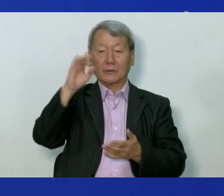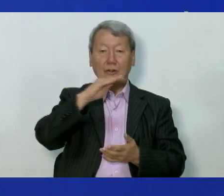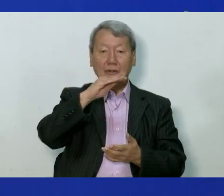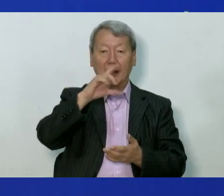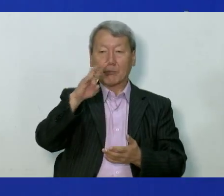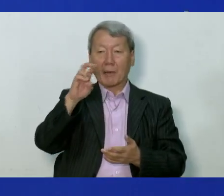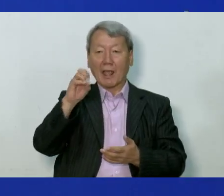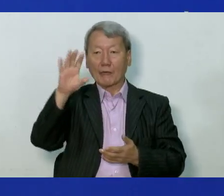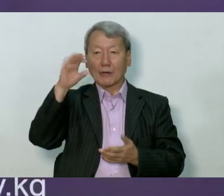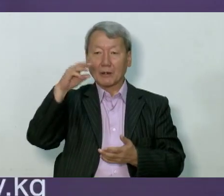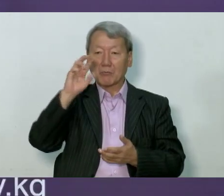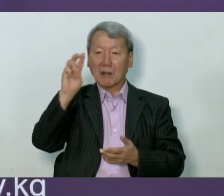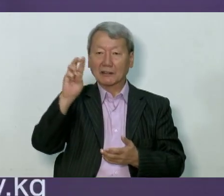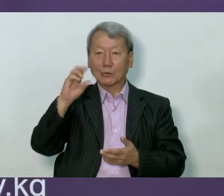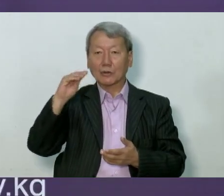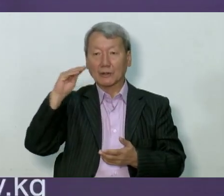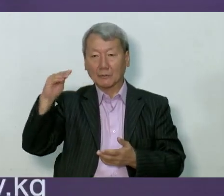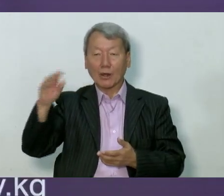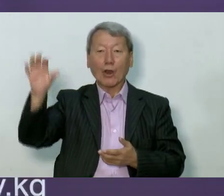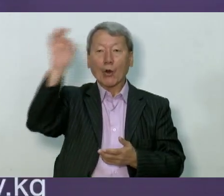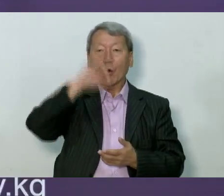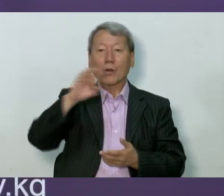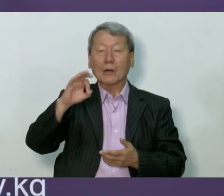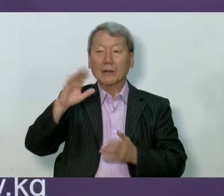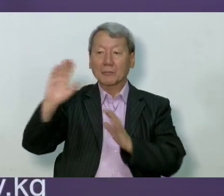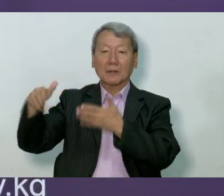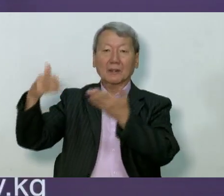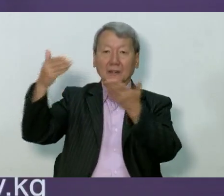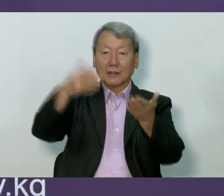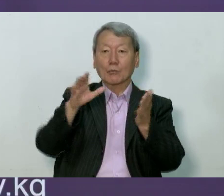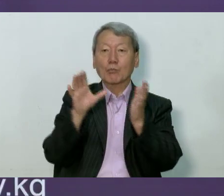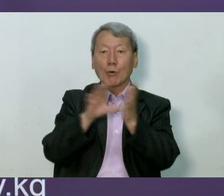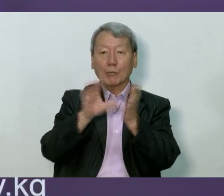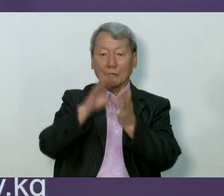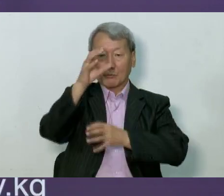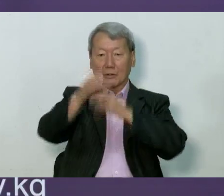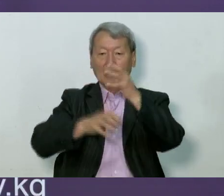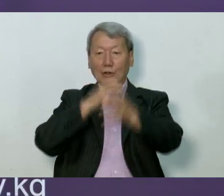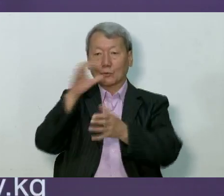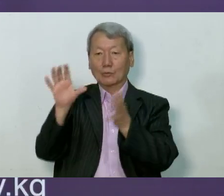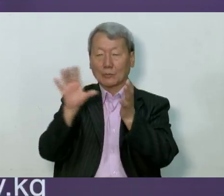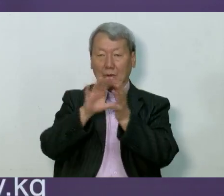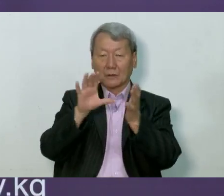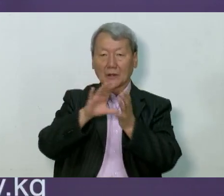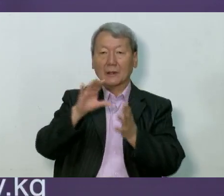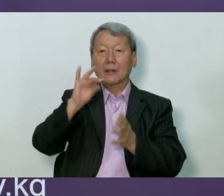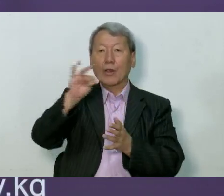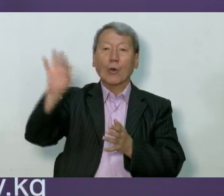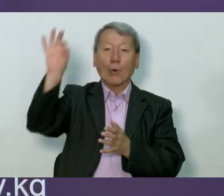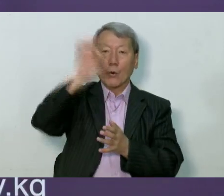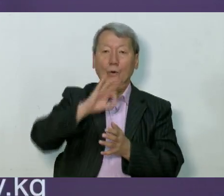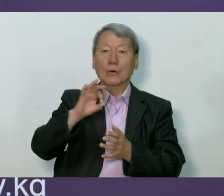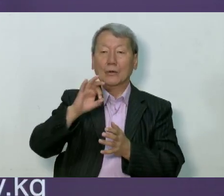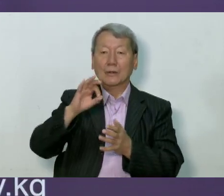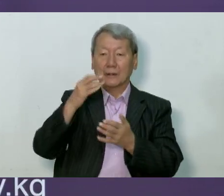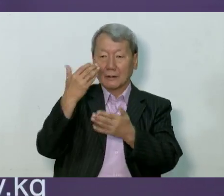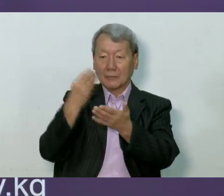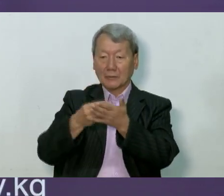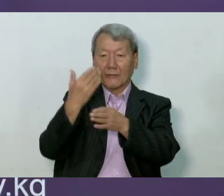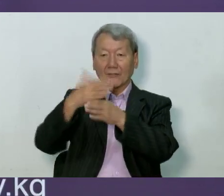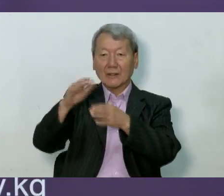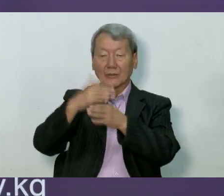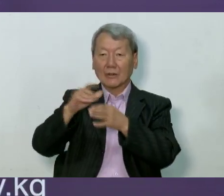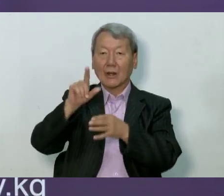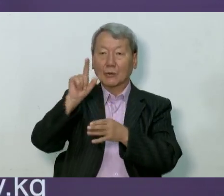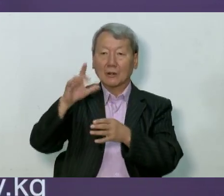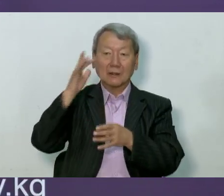Жээнбаевой Бактыгүл Жээнбековны относительно предоставляемой помощи международными донорами, также о кредитах и грантах,